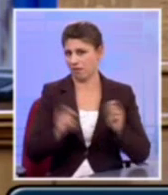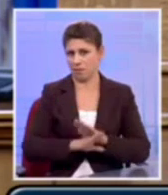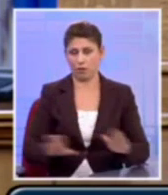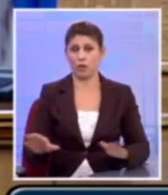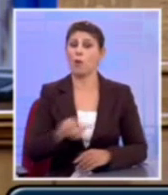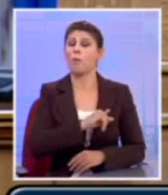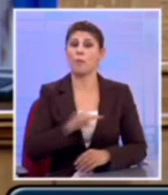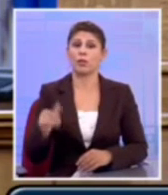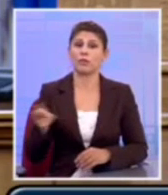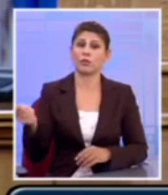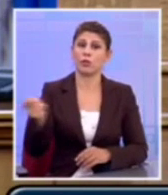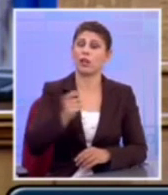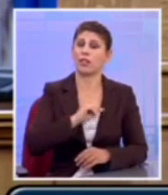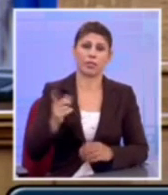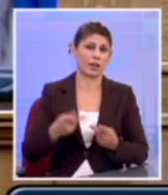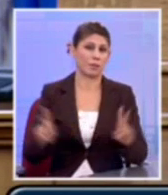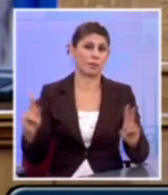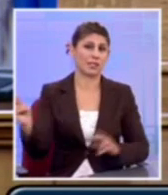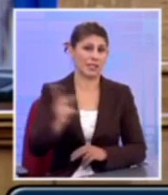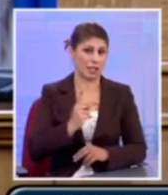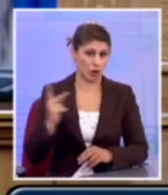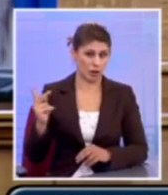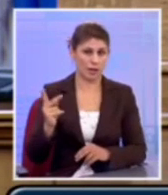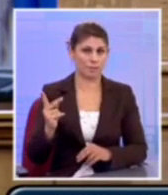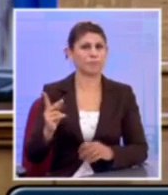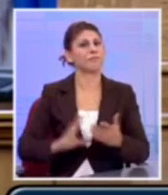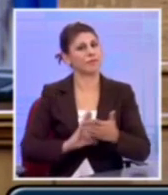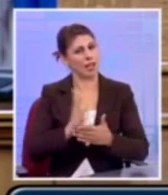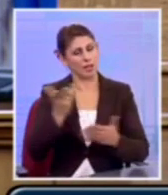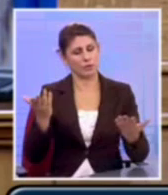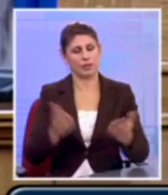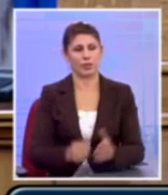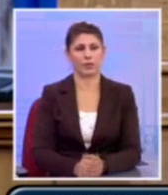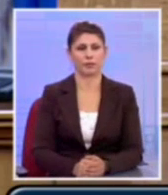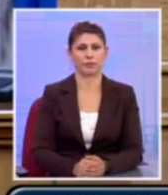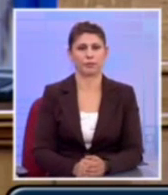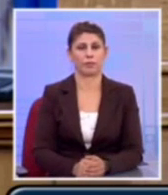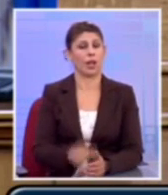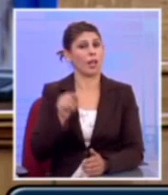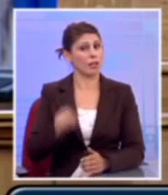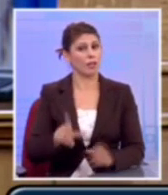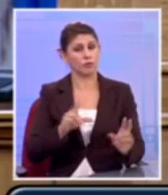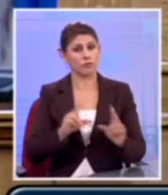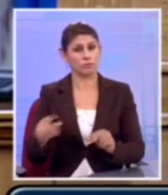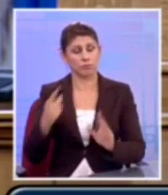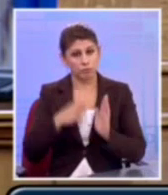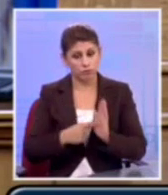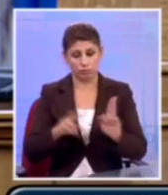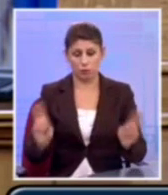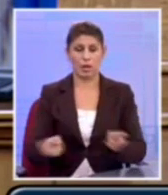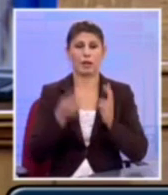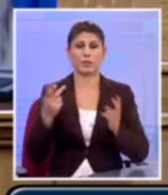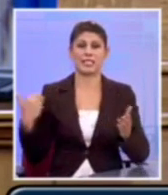επρόκειτο ποτέ να επιτρέψουν στην κοινωνία να αναπτυχθεί. Και ήταν εξίσου αποκαλυπτικές